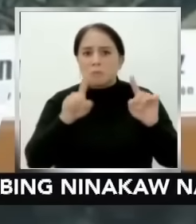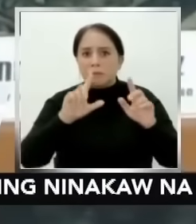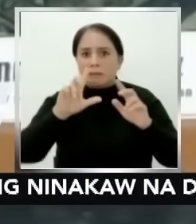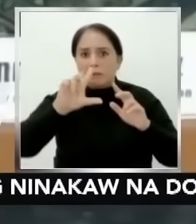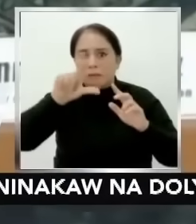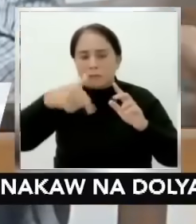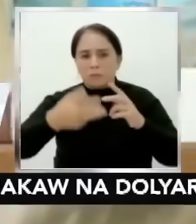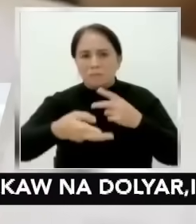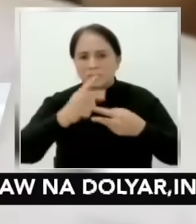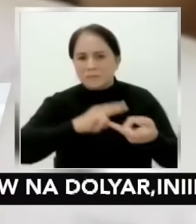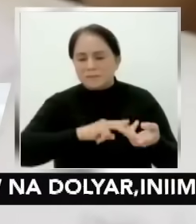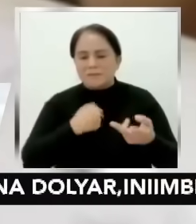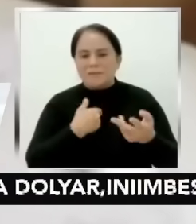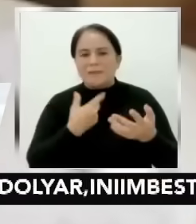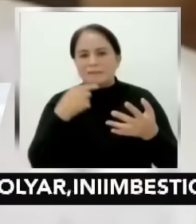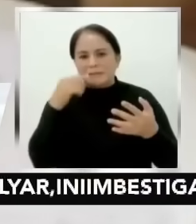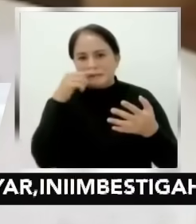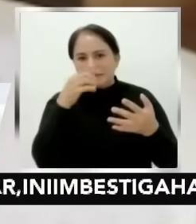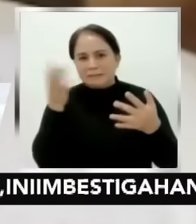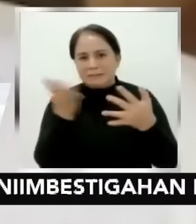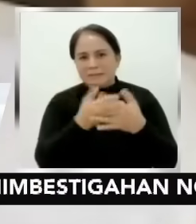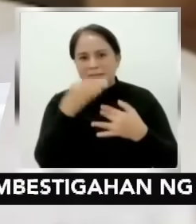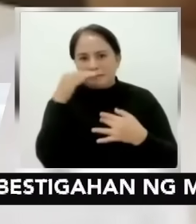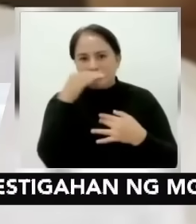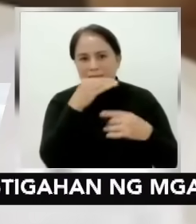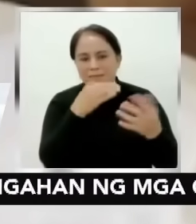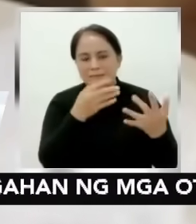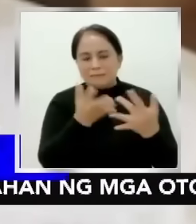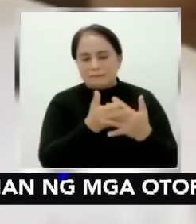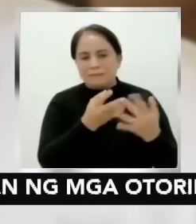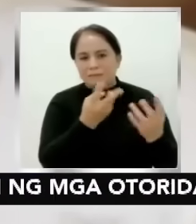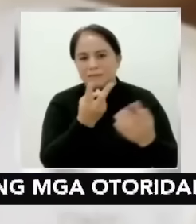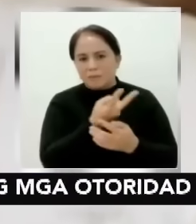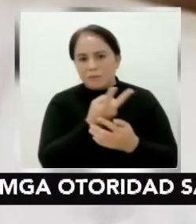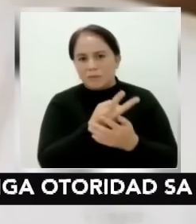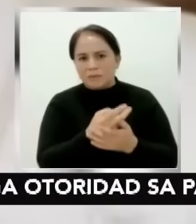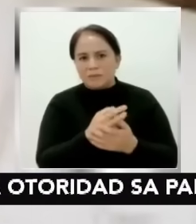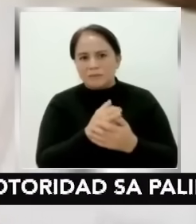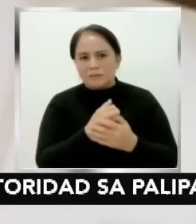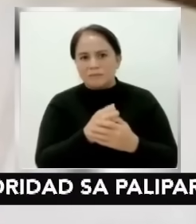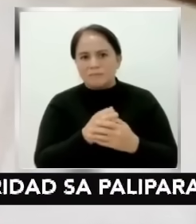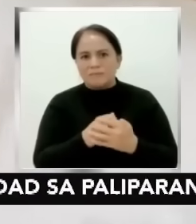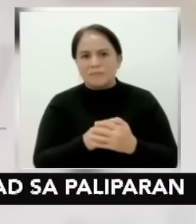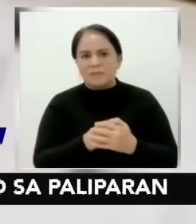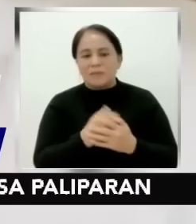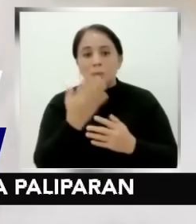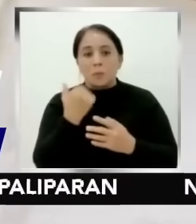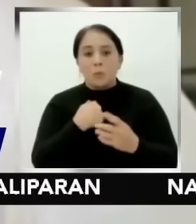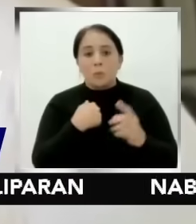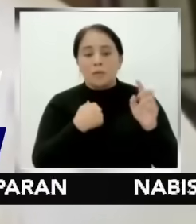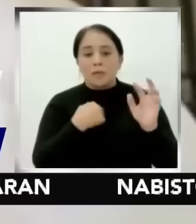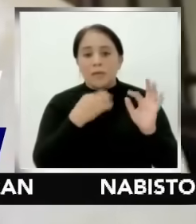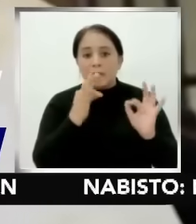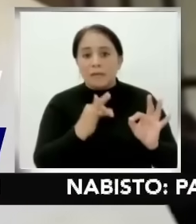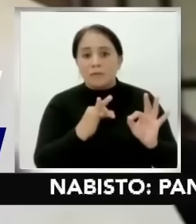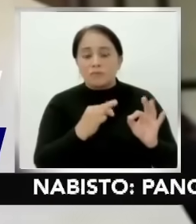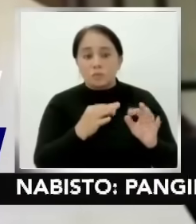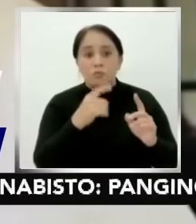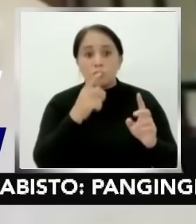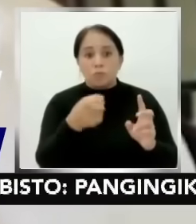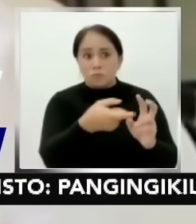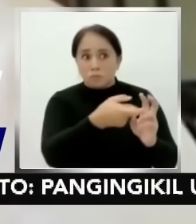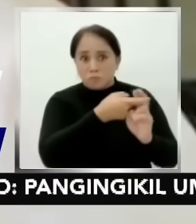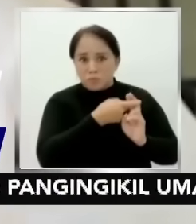ng perjury ang dalawa ayon sa Defense Secretary. Hindi ito pwede coerce, no? Kasi kung ito talaga ay inabda, bakit pa ilalabas